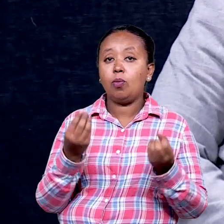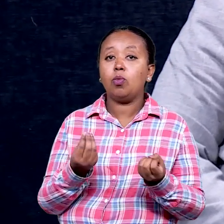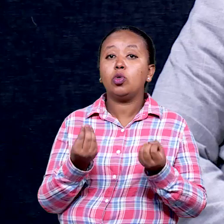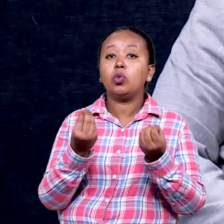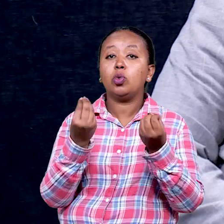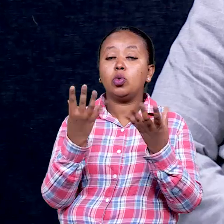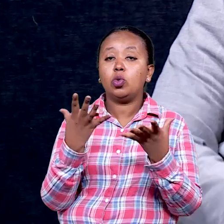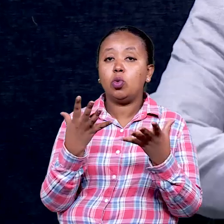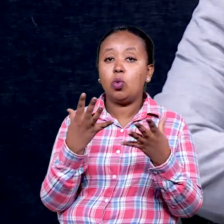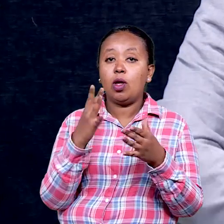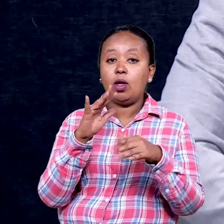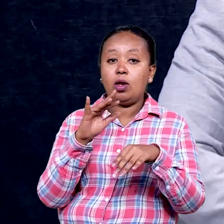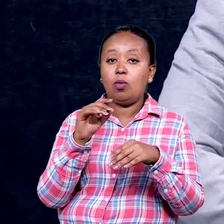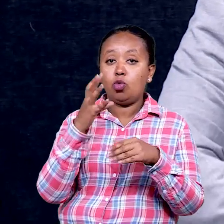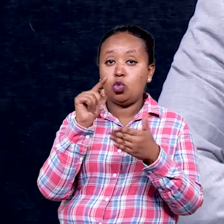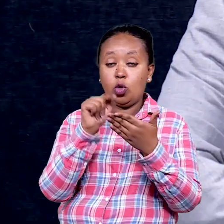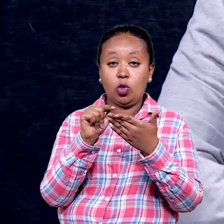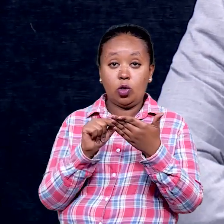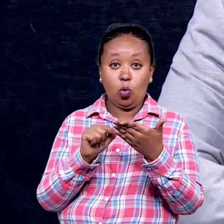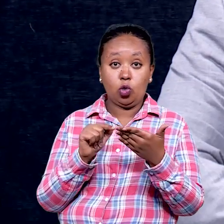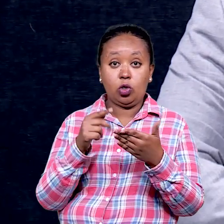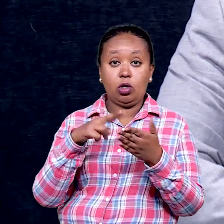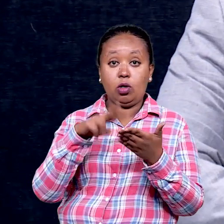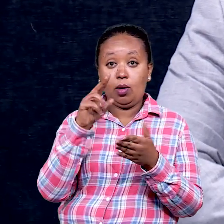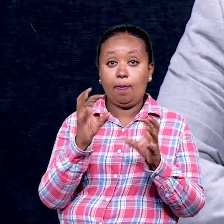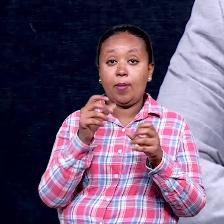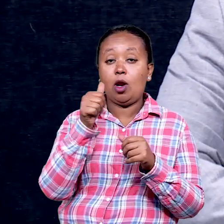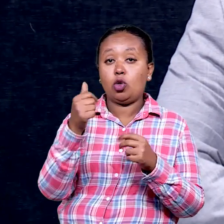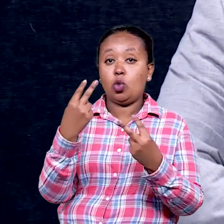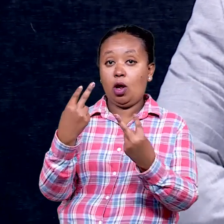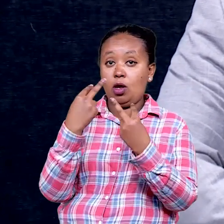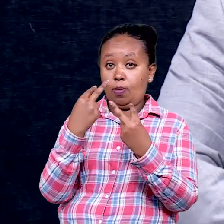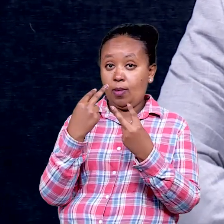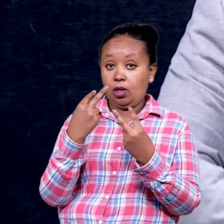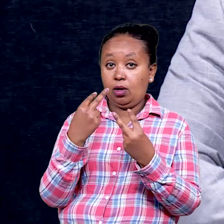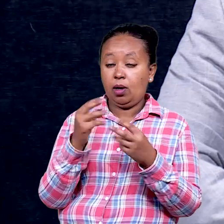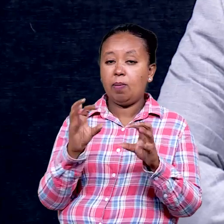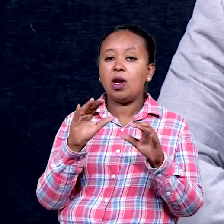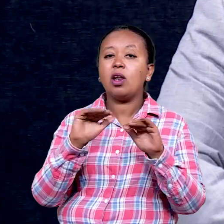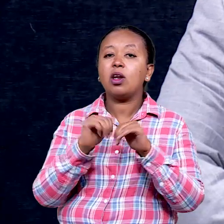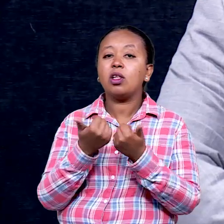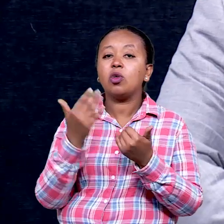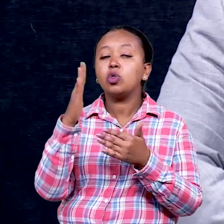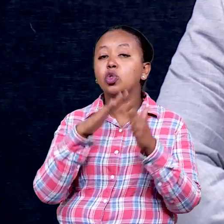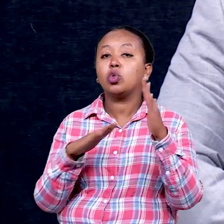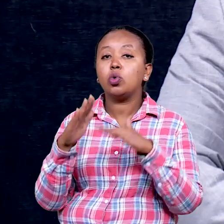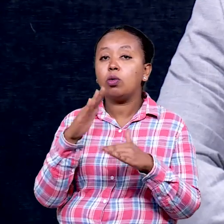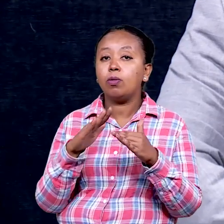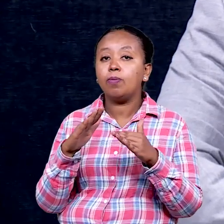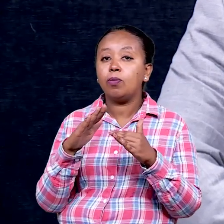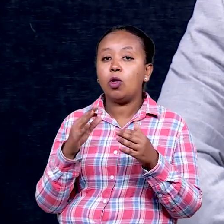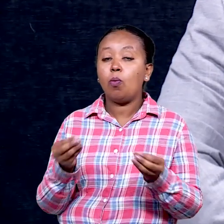በጣም ብዙ ኢንትረስቲንግ የሆኑ ነጥቦች ስለተነሱ ነው። ሚዲያው ራሱን ያየበት ሚዲያው እንዴት ነው ችግሩ